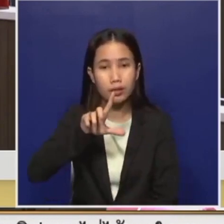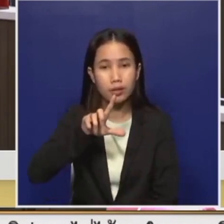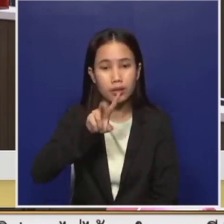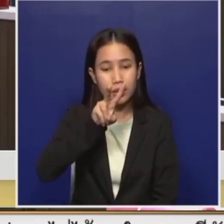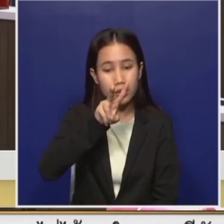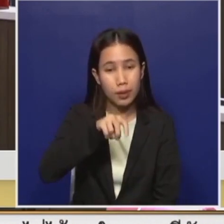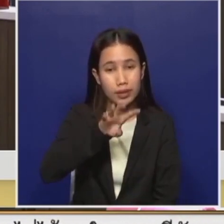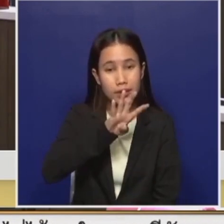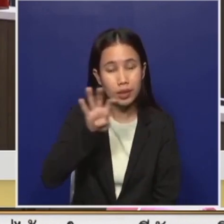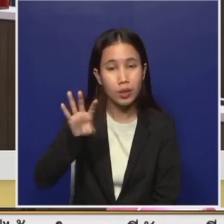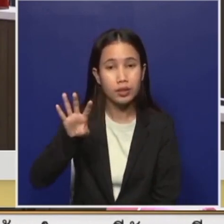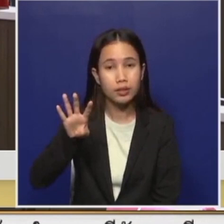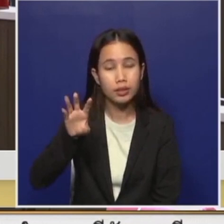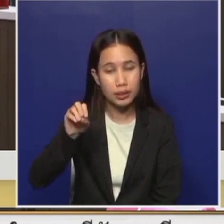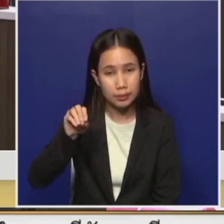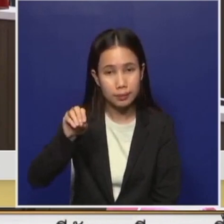240 ล้าน